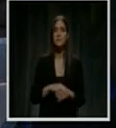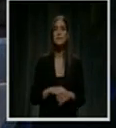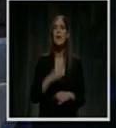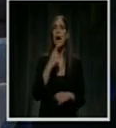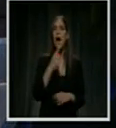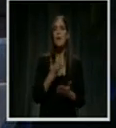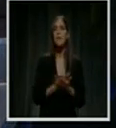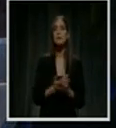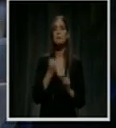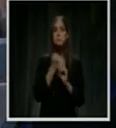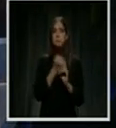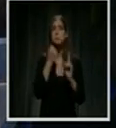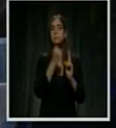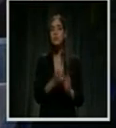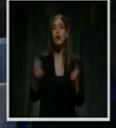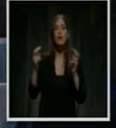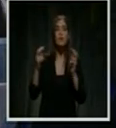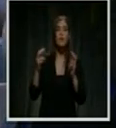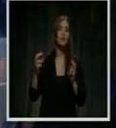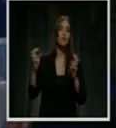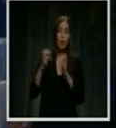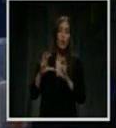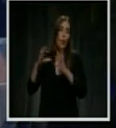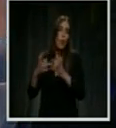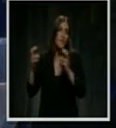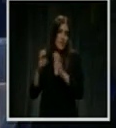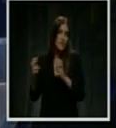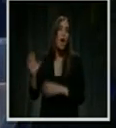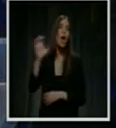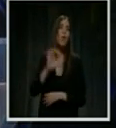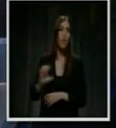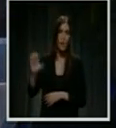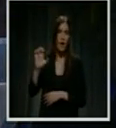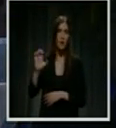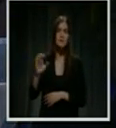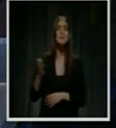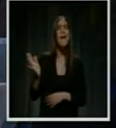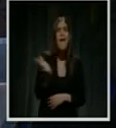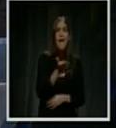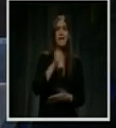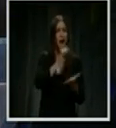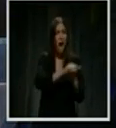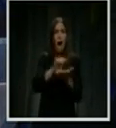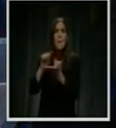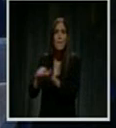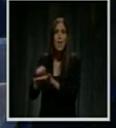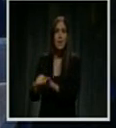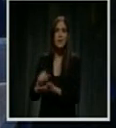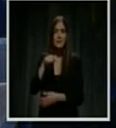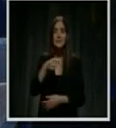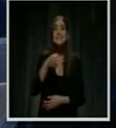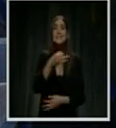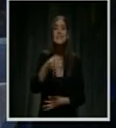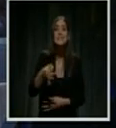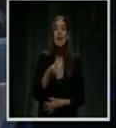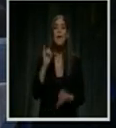propju Ewropea. Ejja naqblu. Din hija gżira ta' paċi. Meta inti investi għad-difiża,